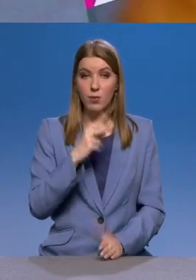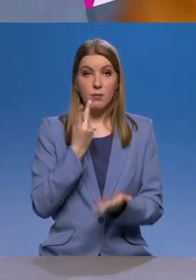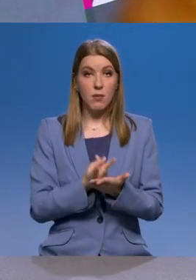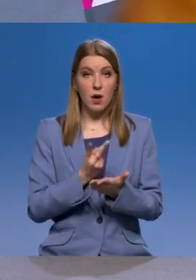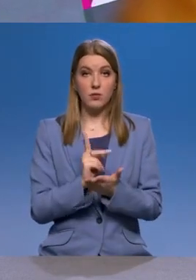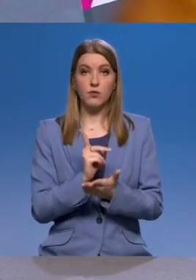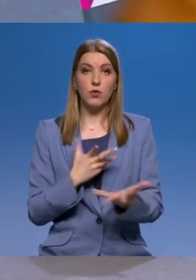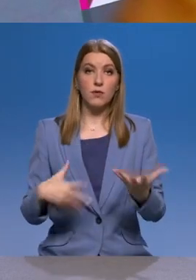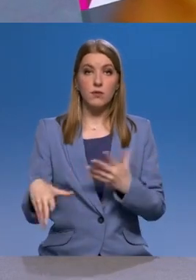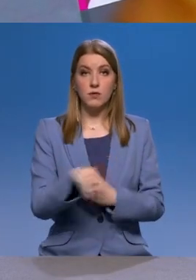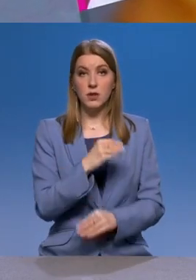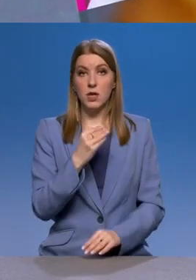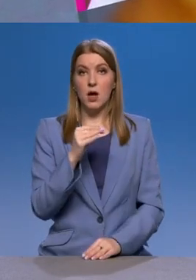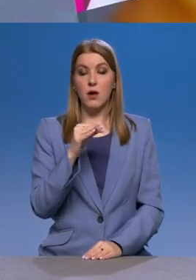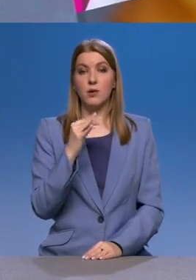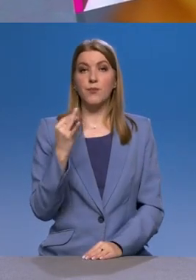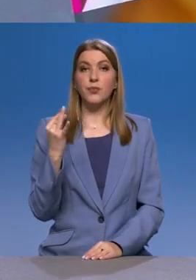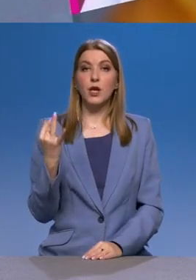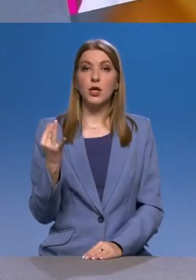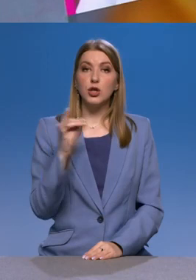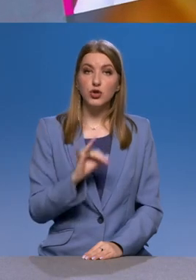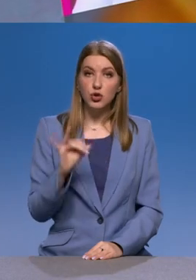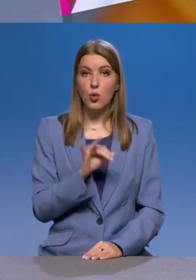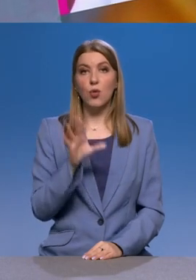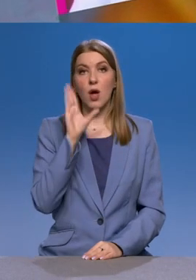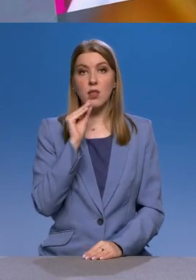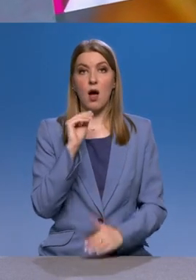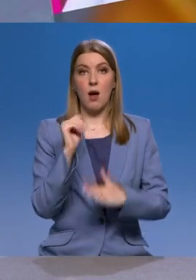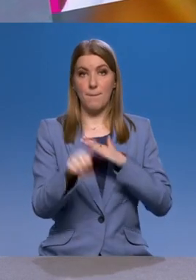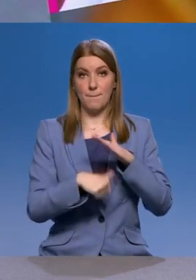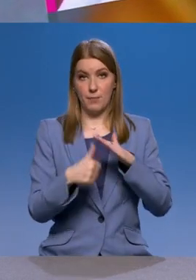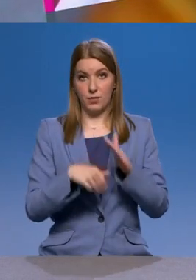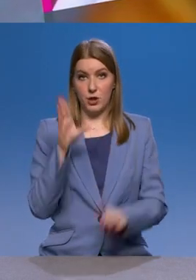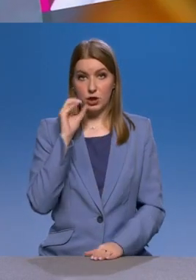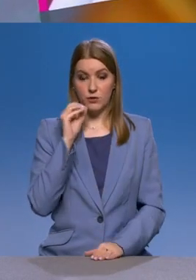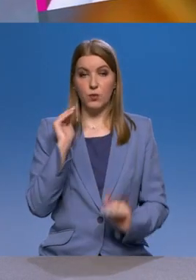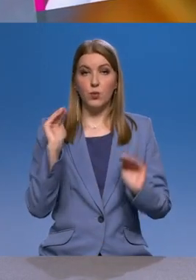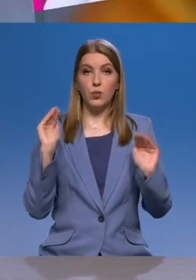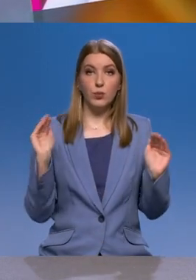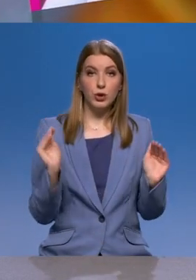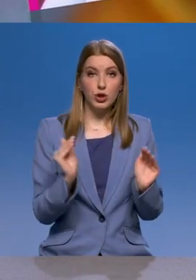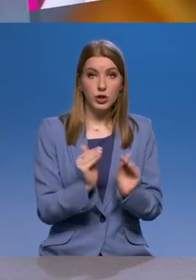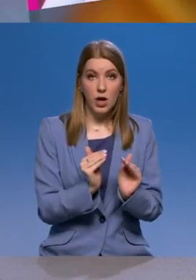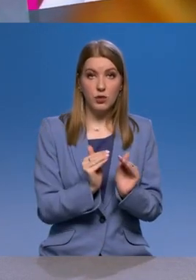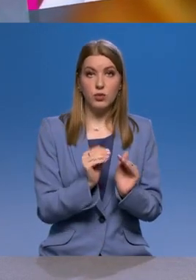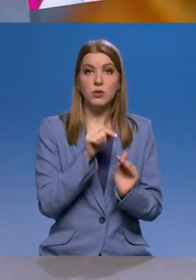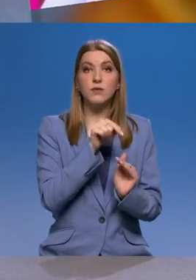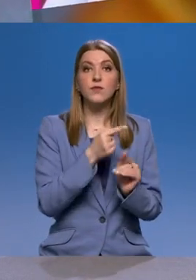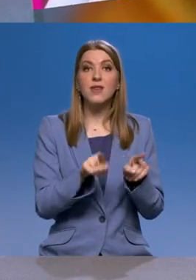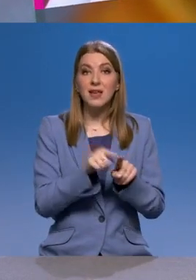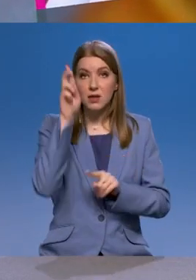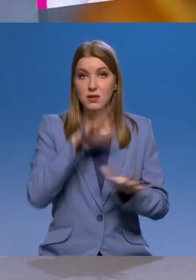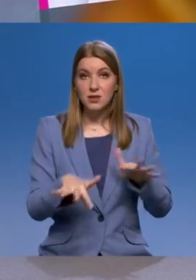успешные истории, когда количество безнадзорных животных уменьшается, в этих странах использовались больше, чем один метод. Да? Это,